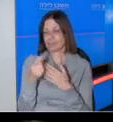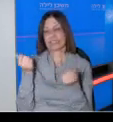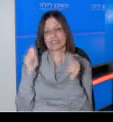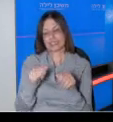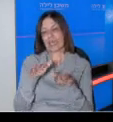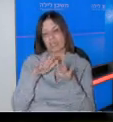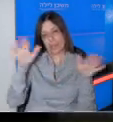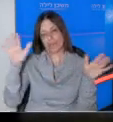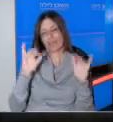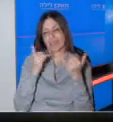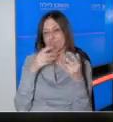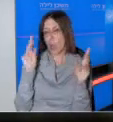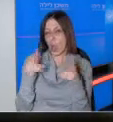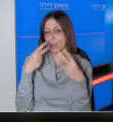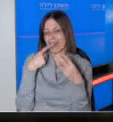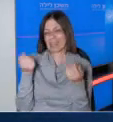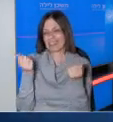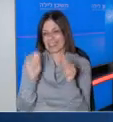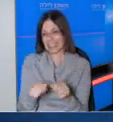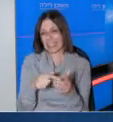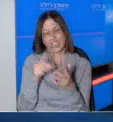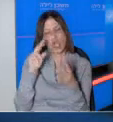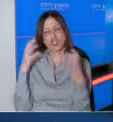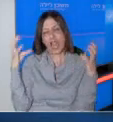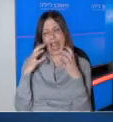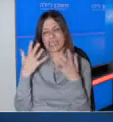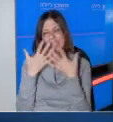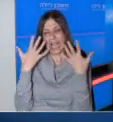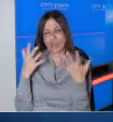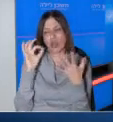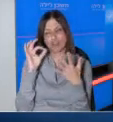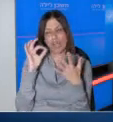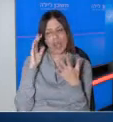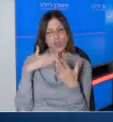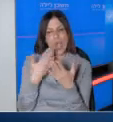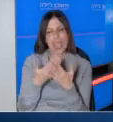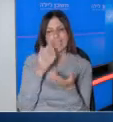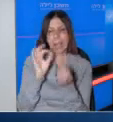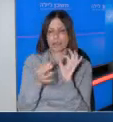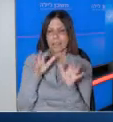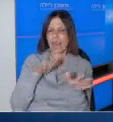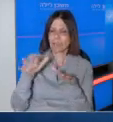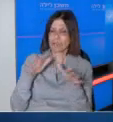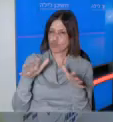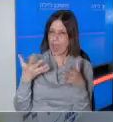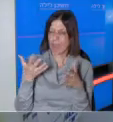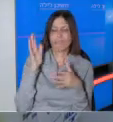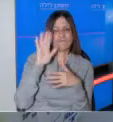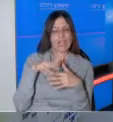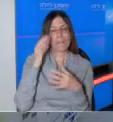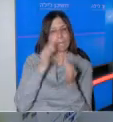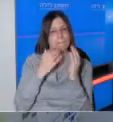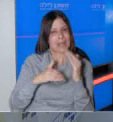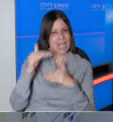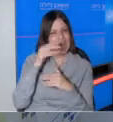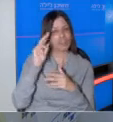נתב"ג. נכון שהם לא יכולים לקרוא לזה סגר, כי יש להם לחץ מאוד גדול, גם מצד היועמ"ש, מצד היועץ המשפטי לממשלה, וגם בג"ץ, יש